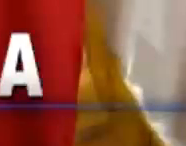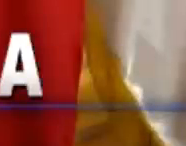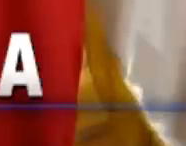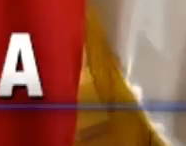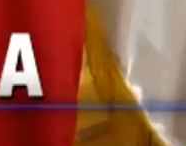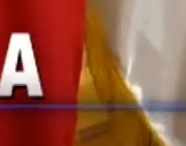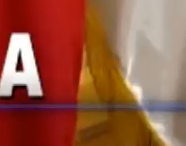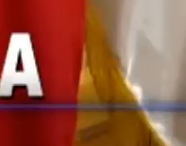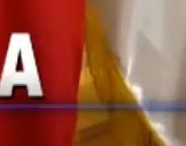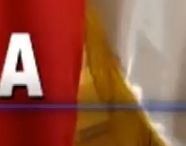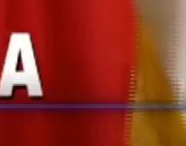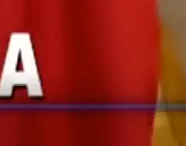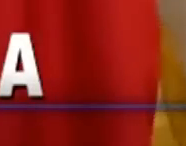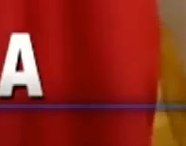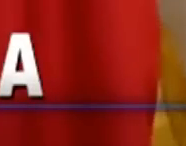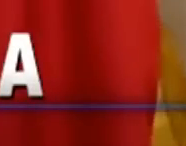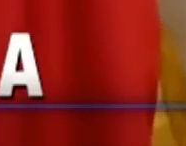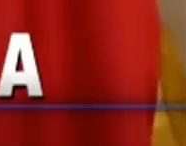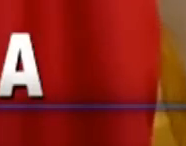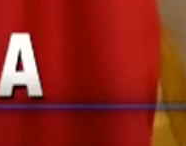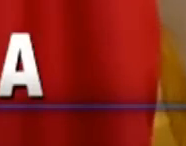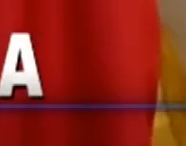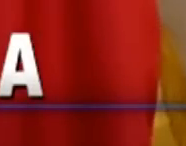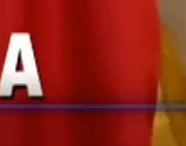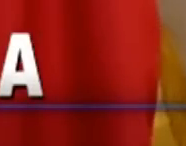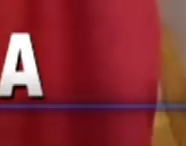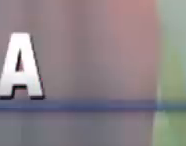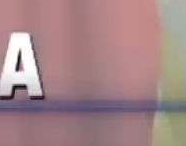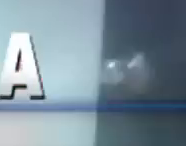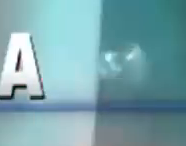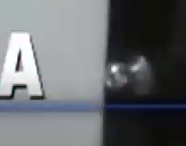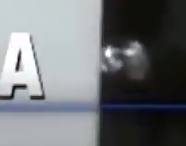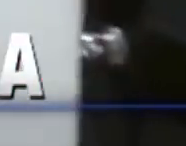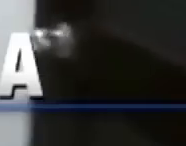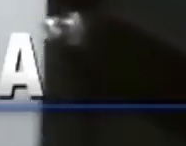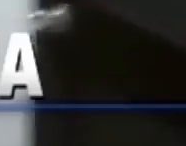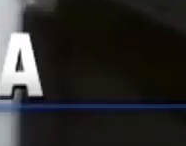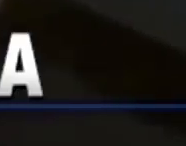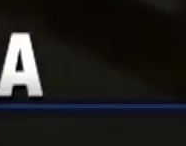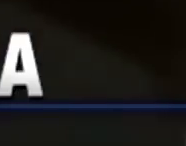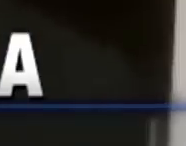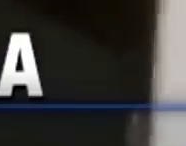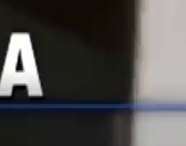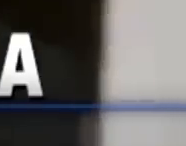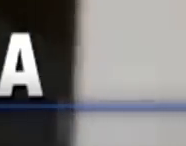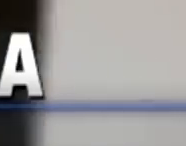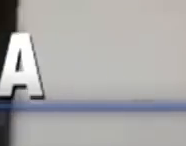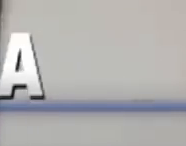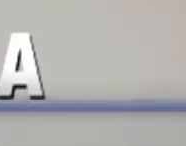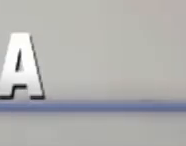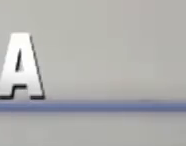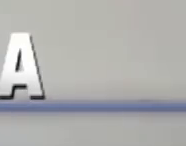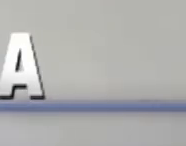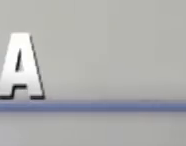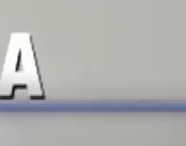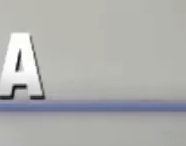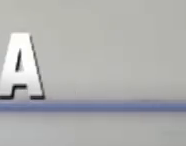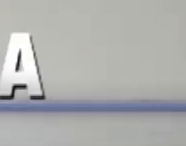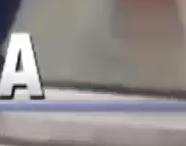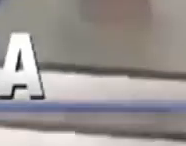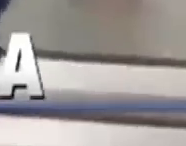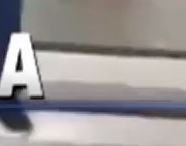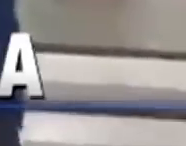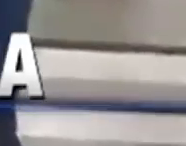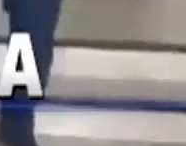May ihahabol daw na bagong testigo at bagong ebidensya. Welto naman ang kampo ni De Lima. Bakit ngayon lang yan naisip ng